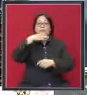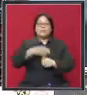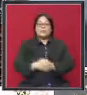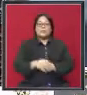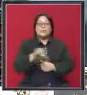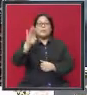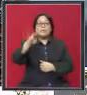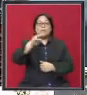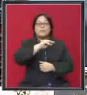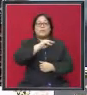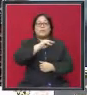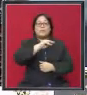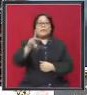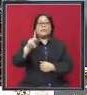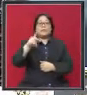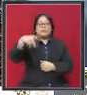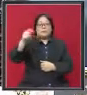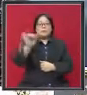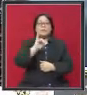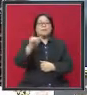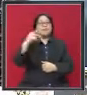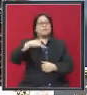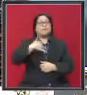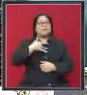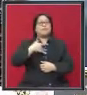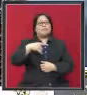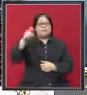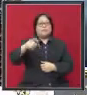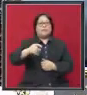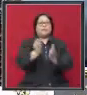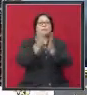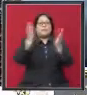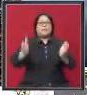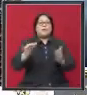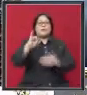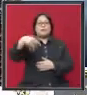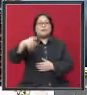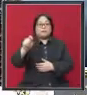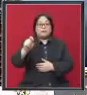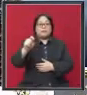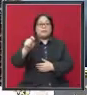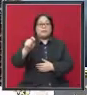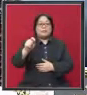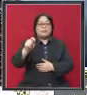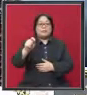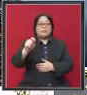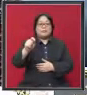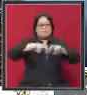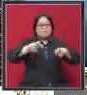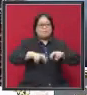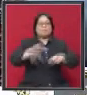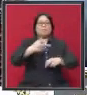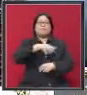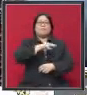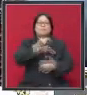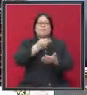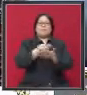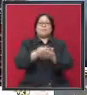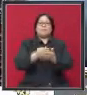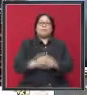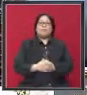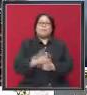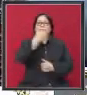belia. Yang Berhormat Menteri Pengajian Tinggi juga berpandangan agar keperluan pelajar-pelajar institusi pengajian tinggi diteliti oleh Kementerian